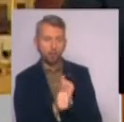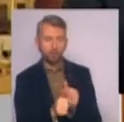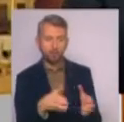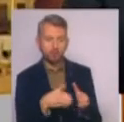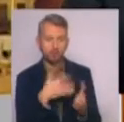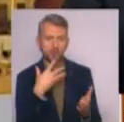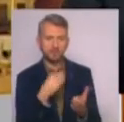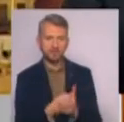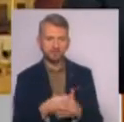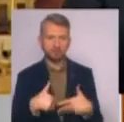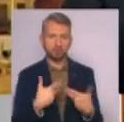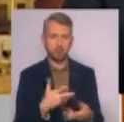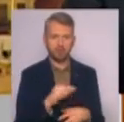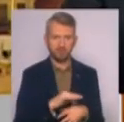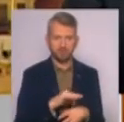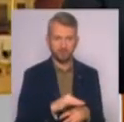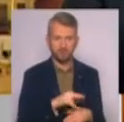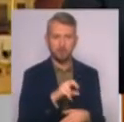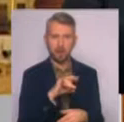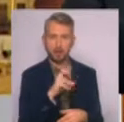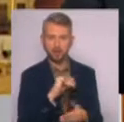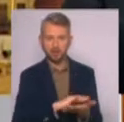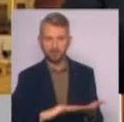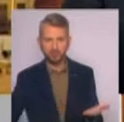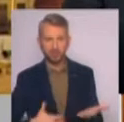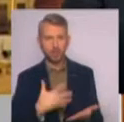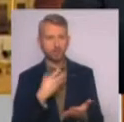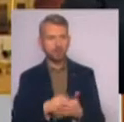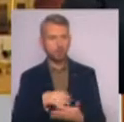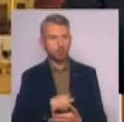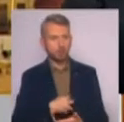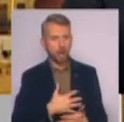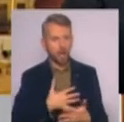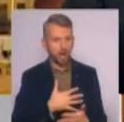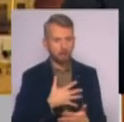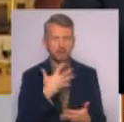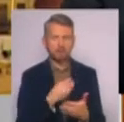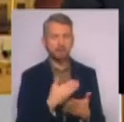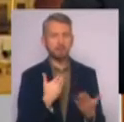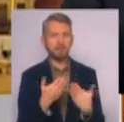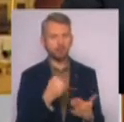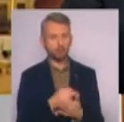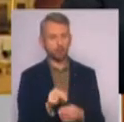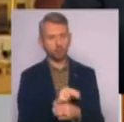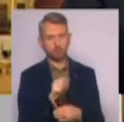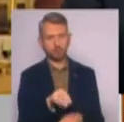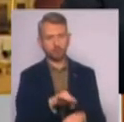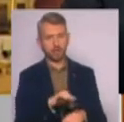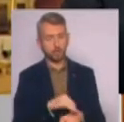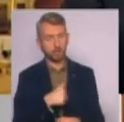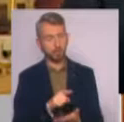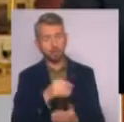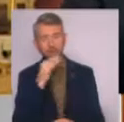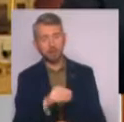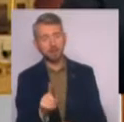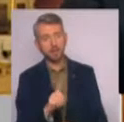свій перебіг бронхіальної астми, своя бронхіальна астма і свій підхід до лікування цього захворювання. А я повинен сказати,